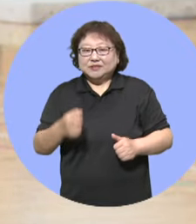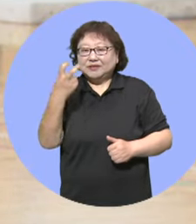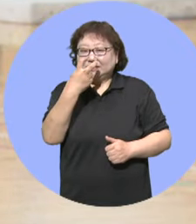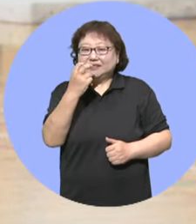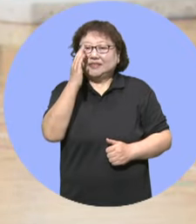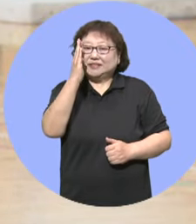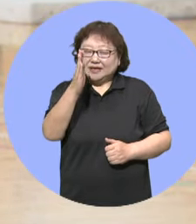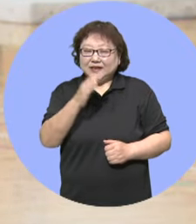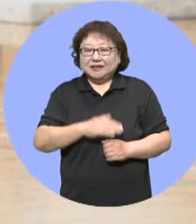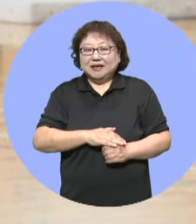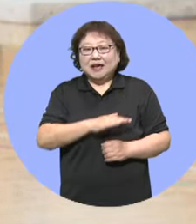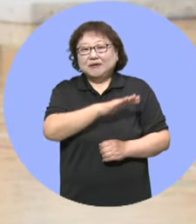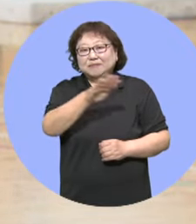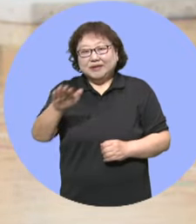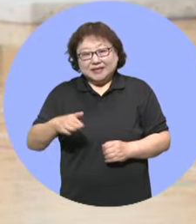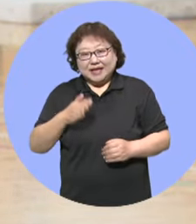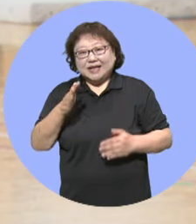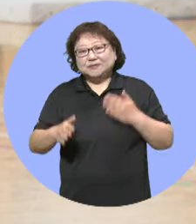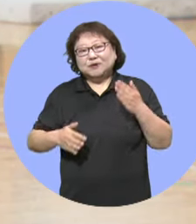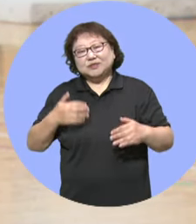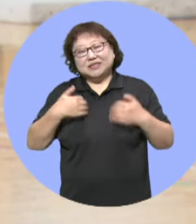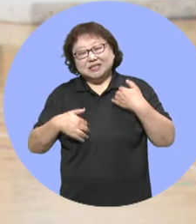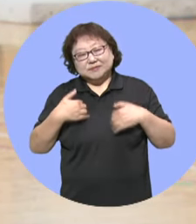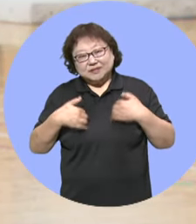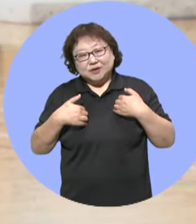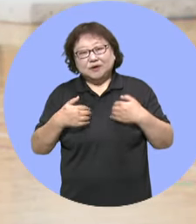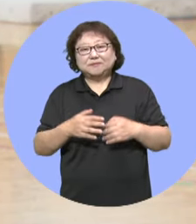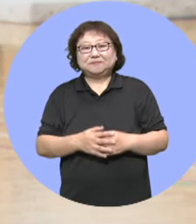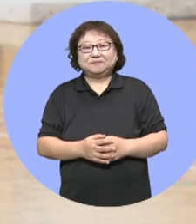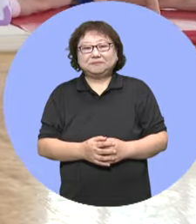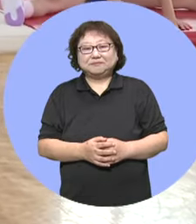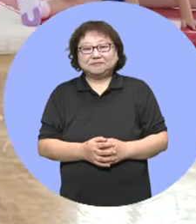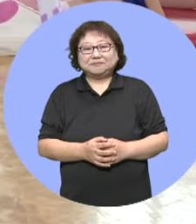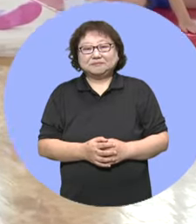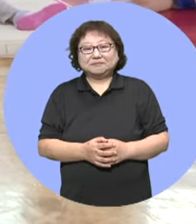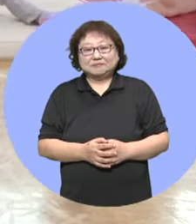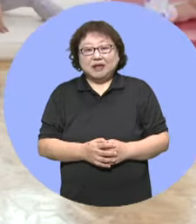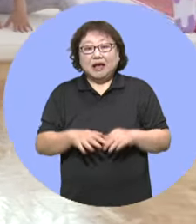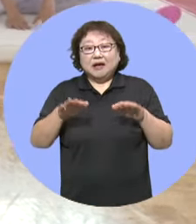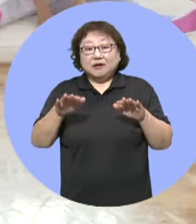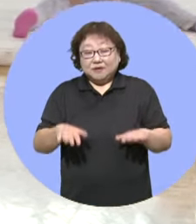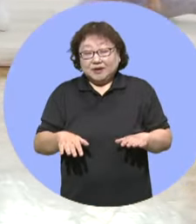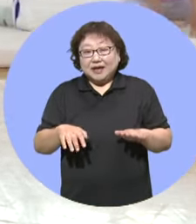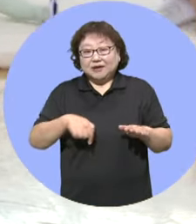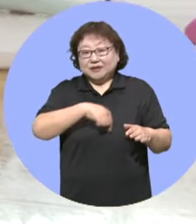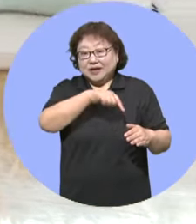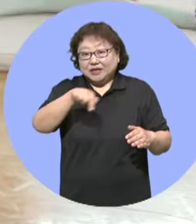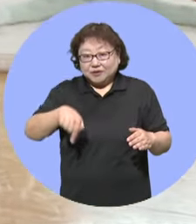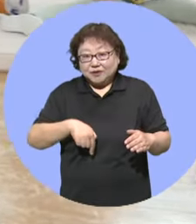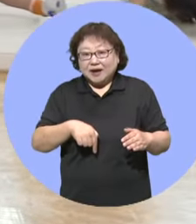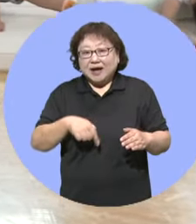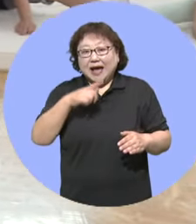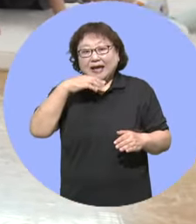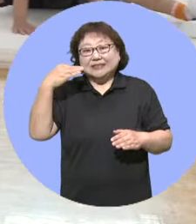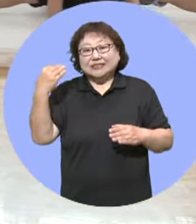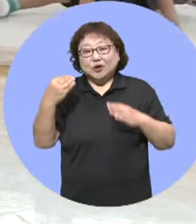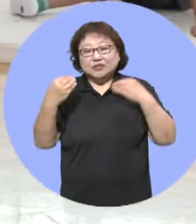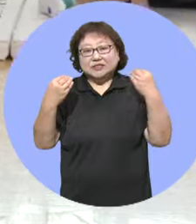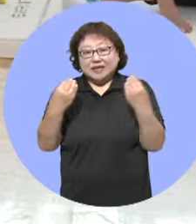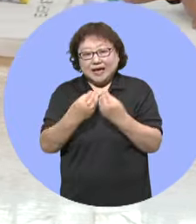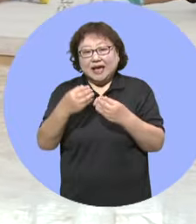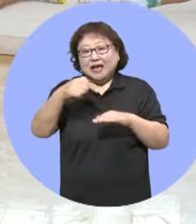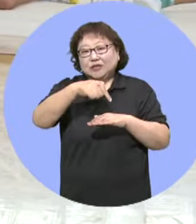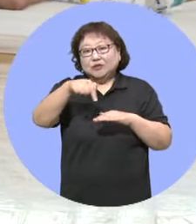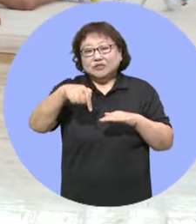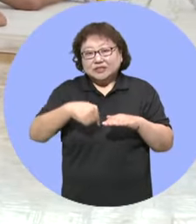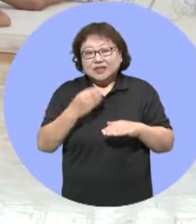。みんなでスポーツを楽しみましょう。 今回の丸わかり栃木は、一期一会栃木感動